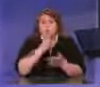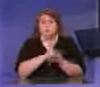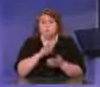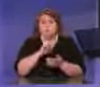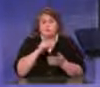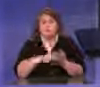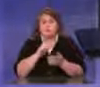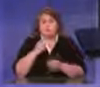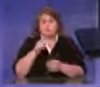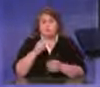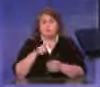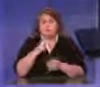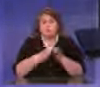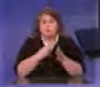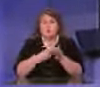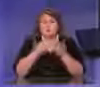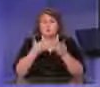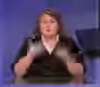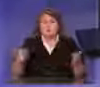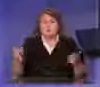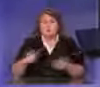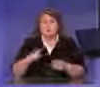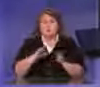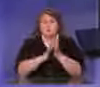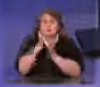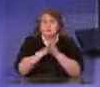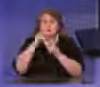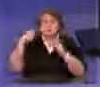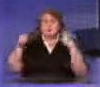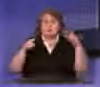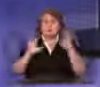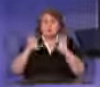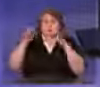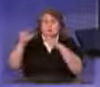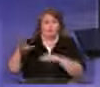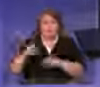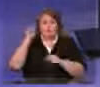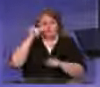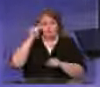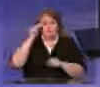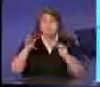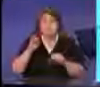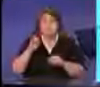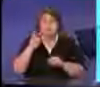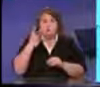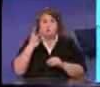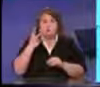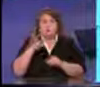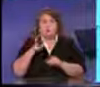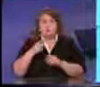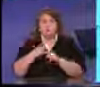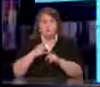вопрос. Почему, исследуя различия растительности на разных склонах, учащие разместили по